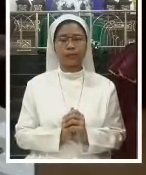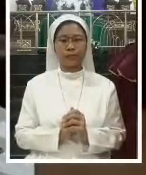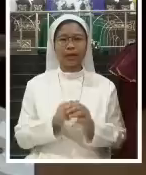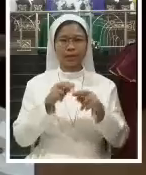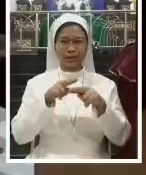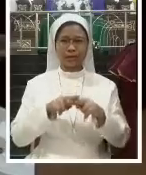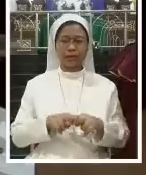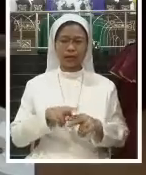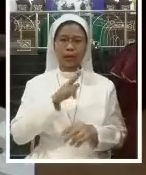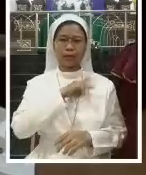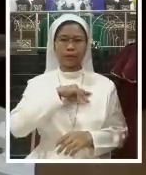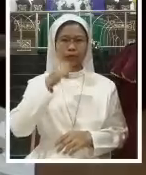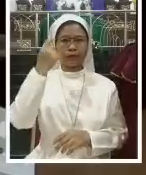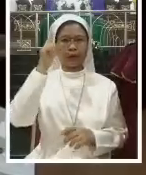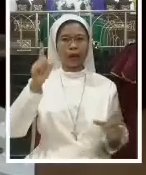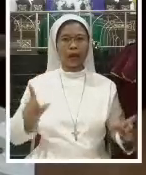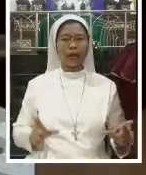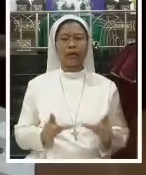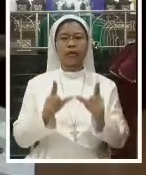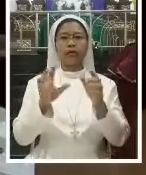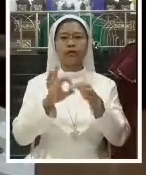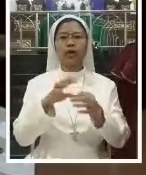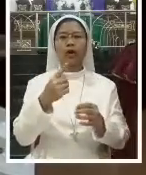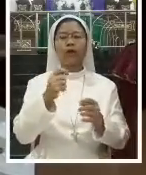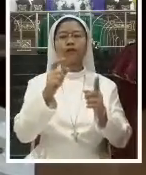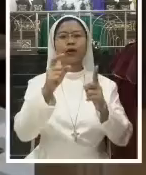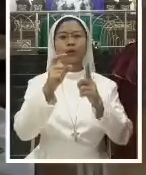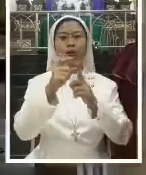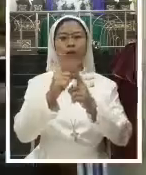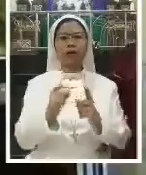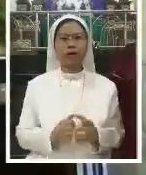Matukaw po ang gabos para sa liturhiya kan tataramon.